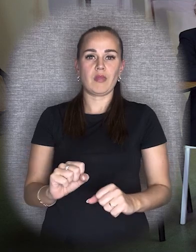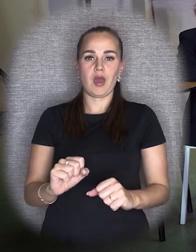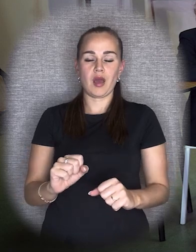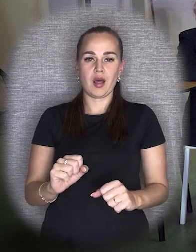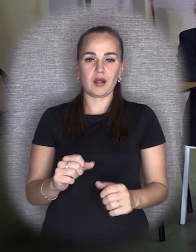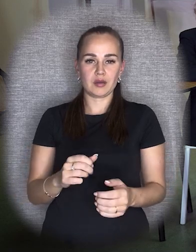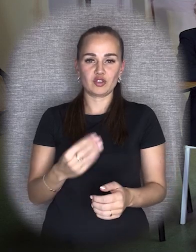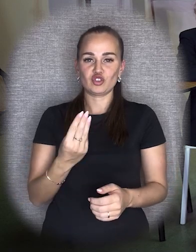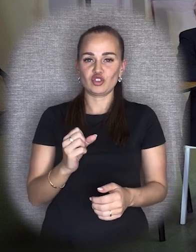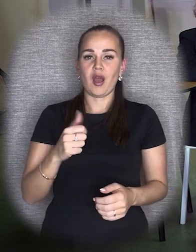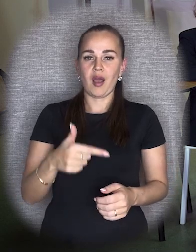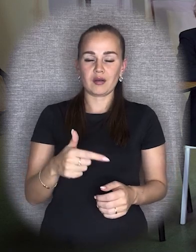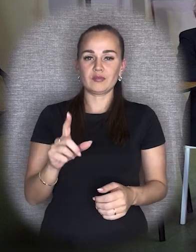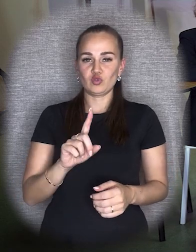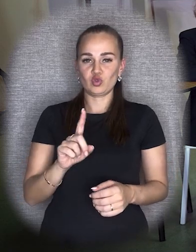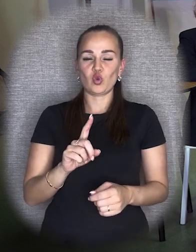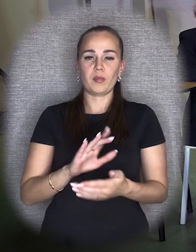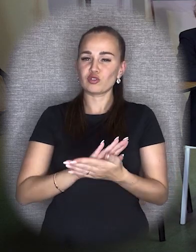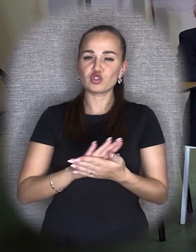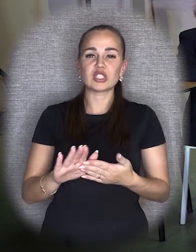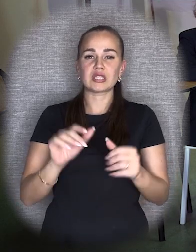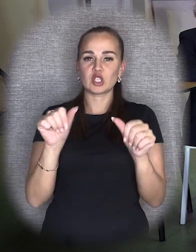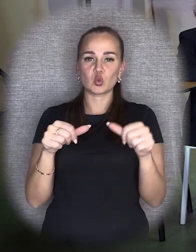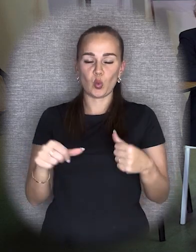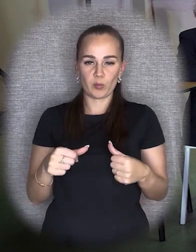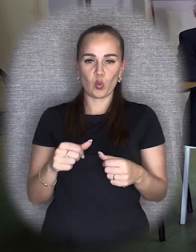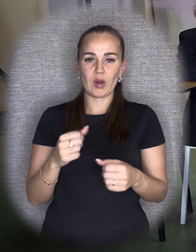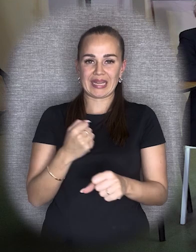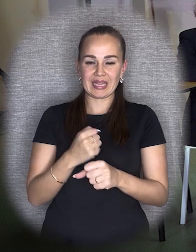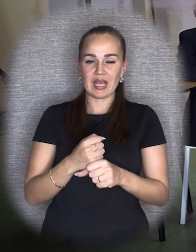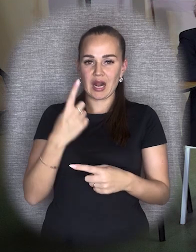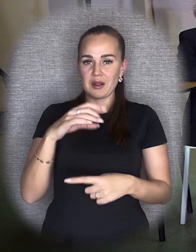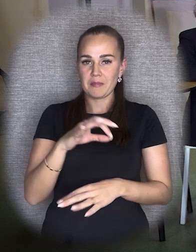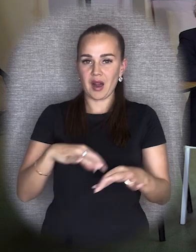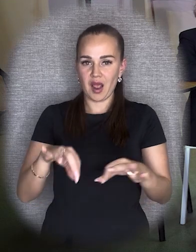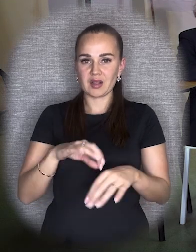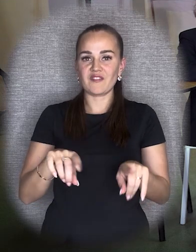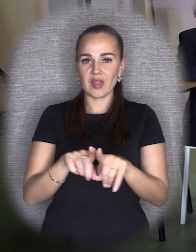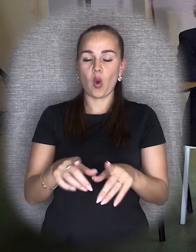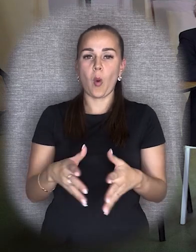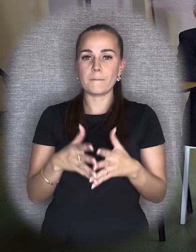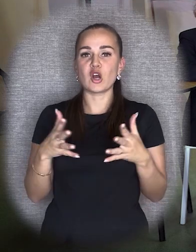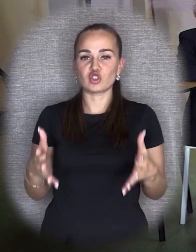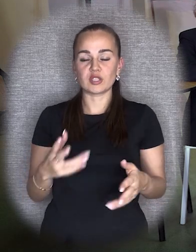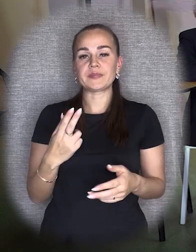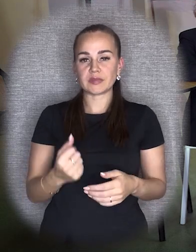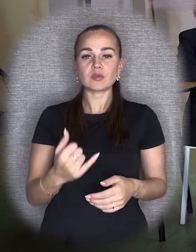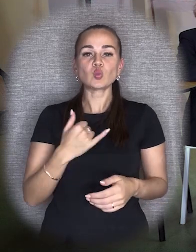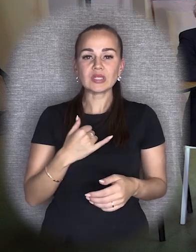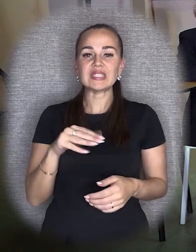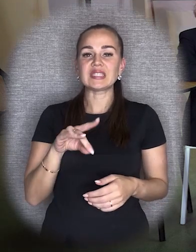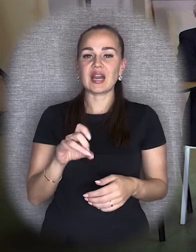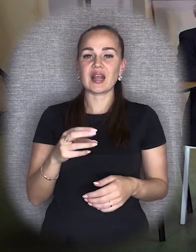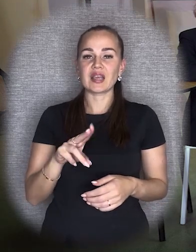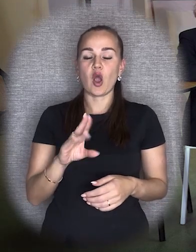создав такие чисто скульптурные проекты такого масштаба. Безусловно, мы в Третьяковской галерее делаем